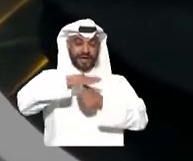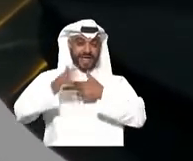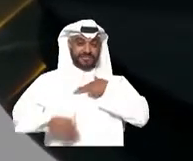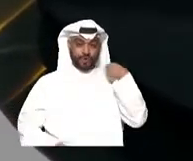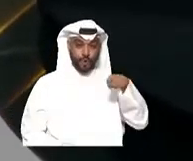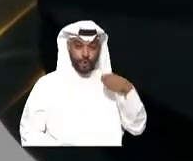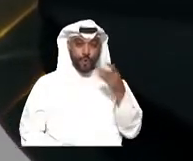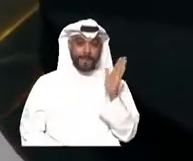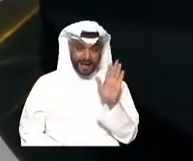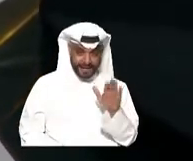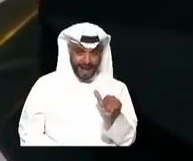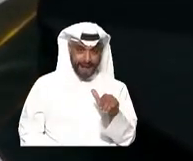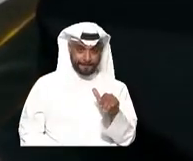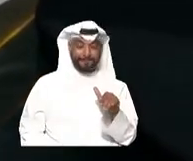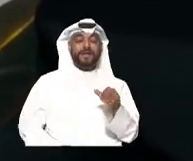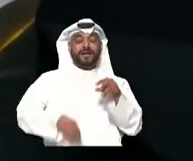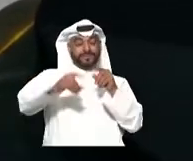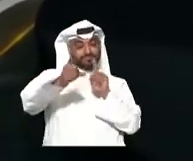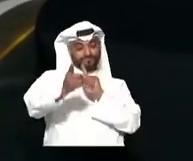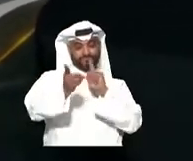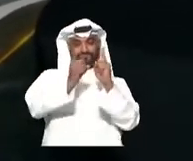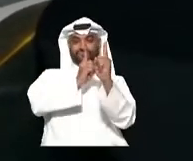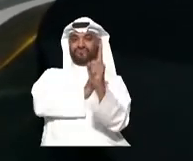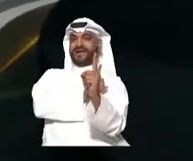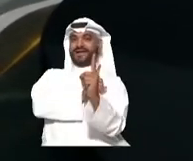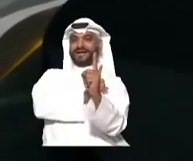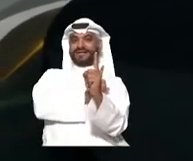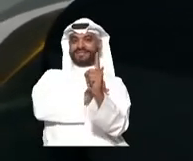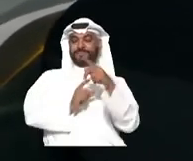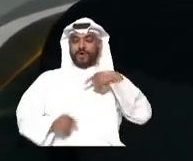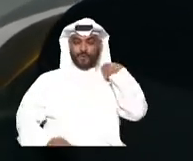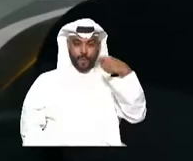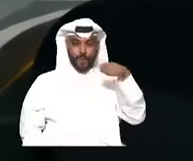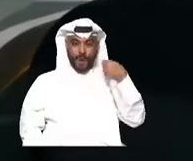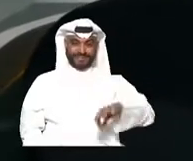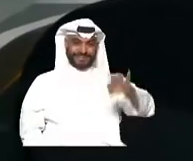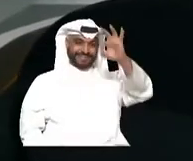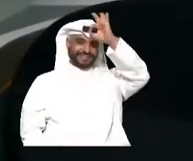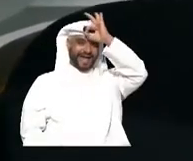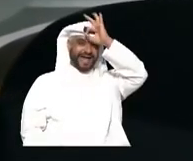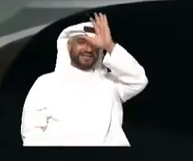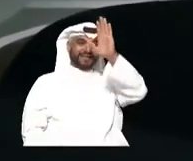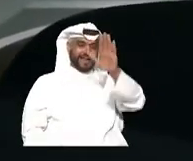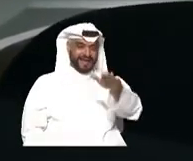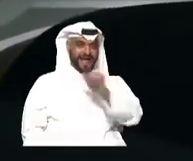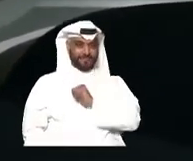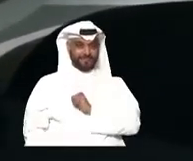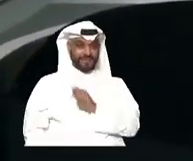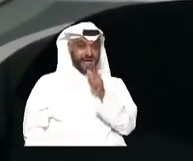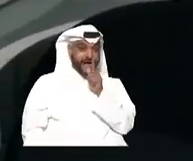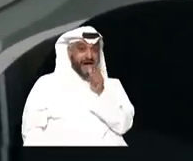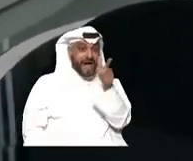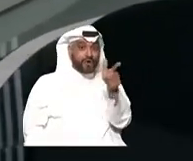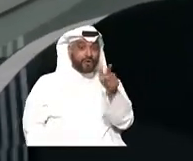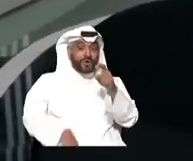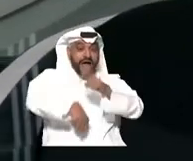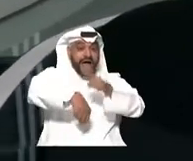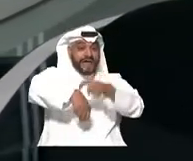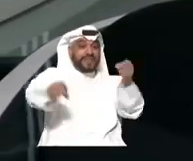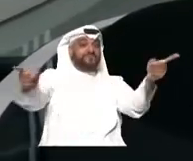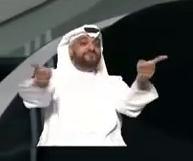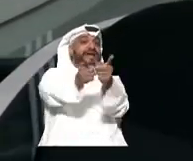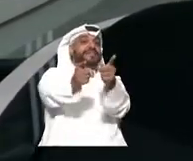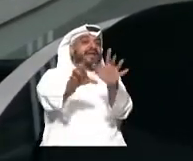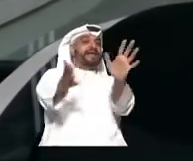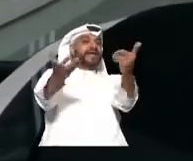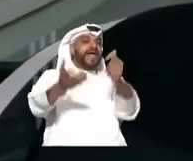الوقت. تولى الشيخ نواف قيادة وزارة الداخلية. لما نقول هذه الفترة أيضا